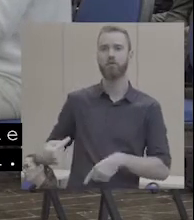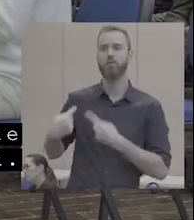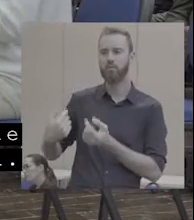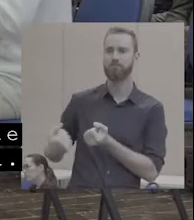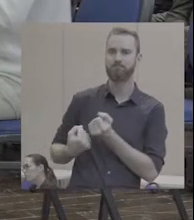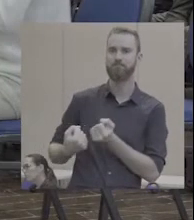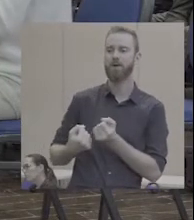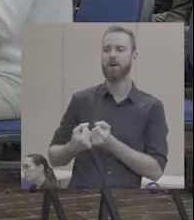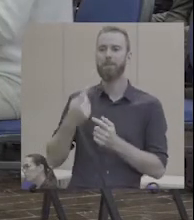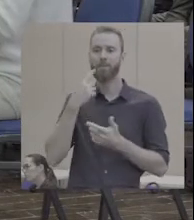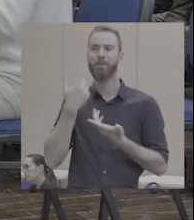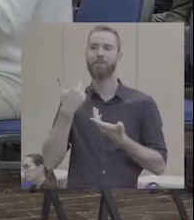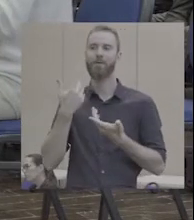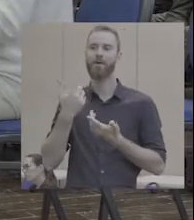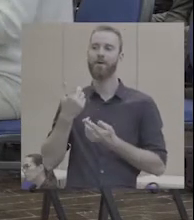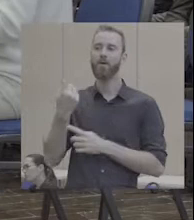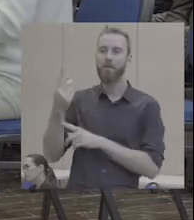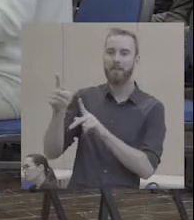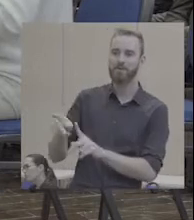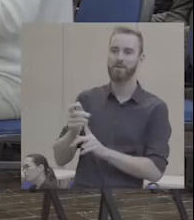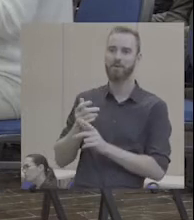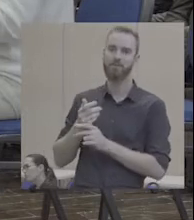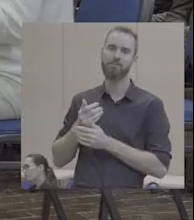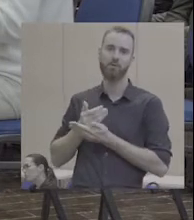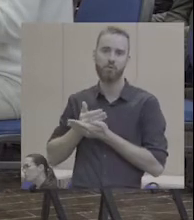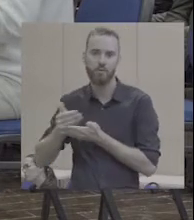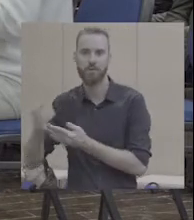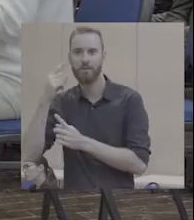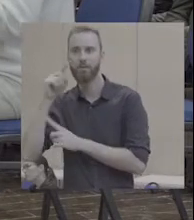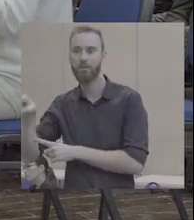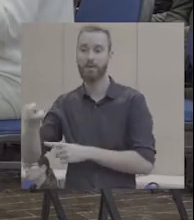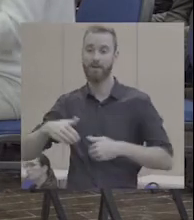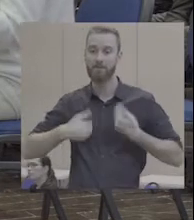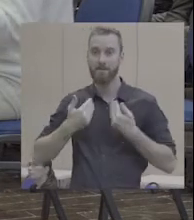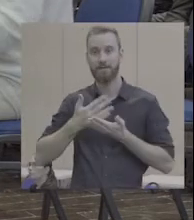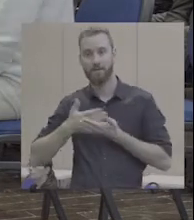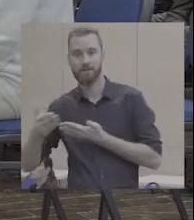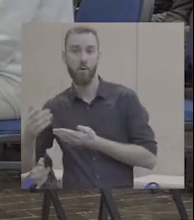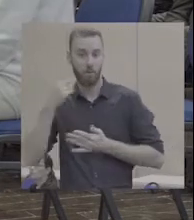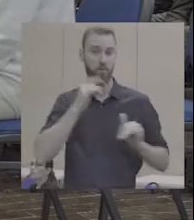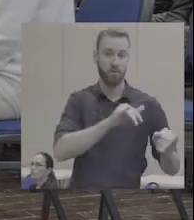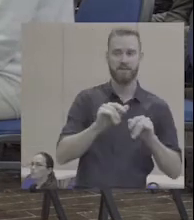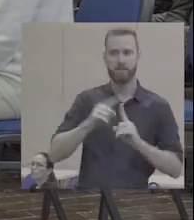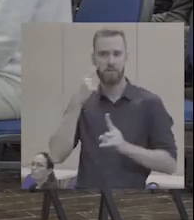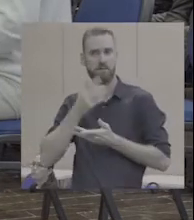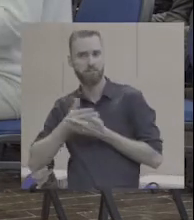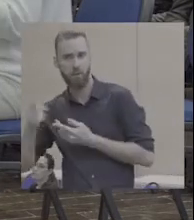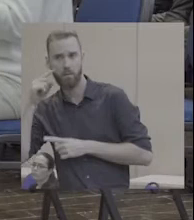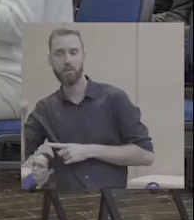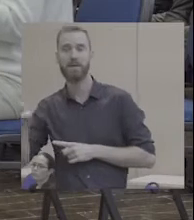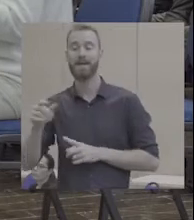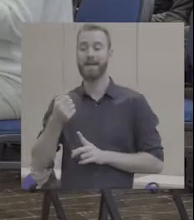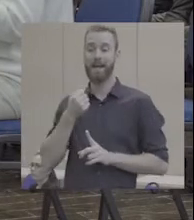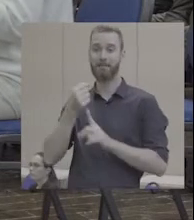à cette suivre un individu de façon universelle, mais tout au cours de sa vie. Et l'impact au niveau de sa